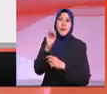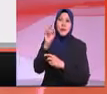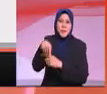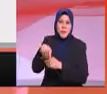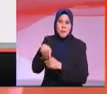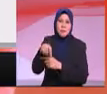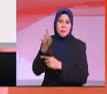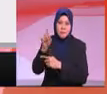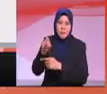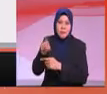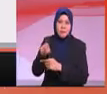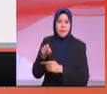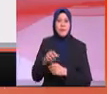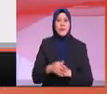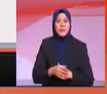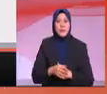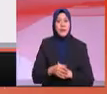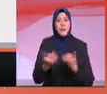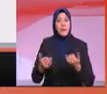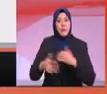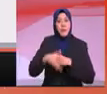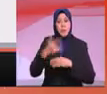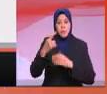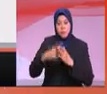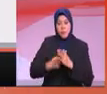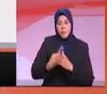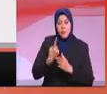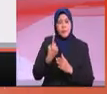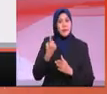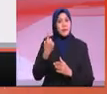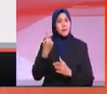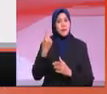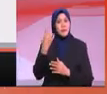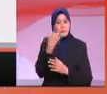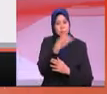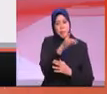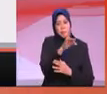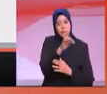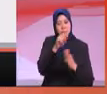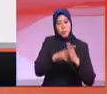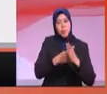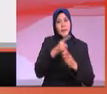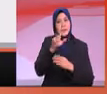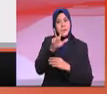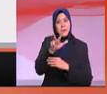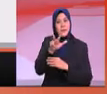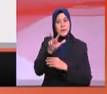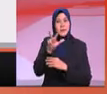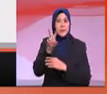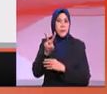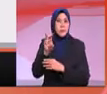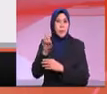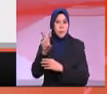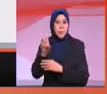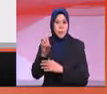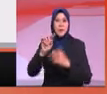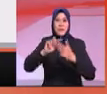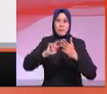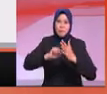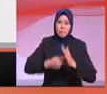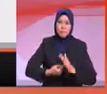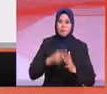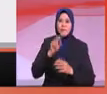dan sebagainya. Jadi pada peringkat awal, iaitu pada bulan 18 Mac bulan 3, kita laksanakan